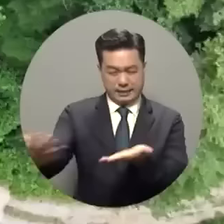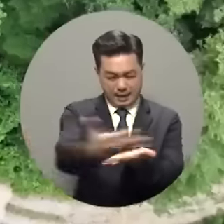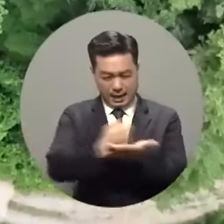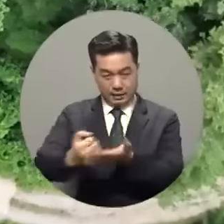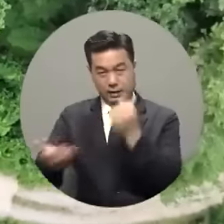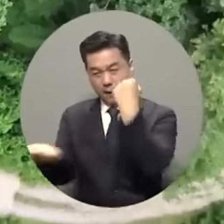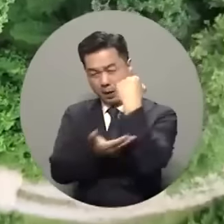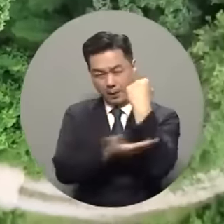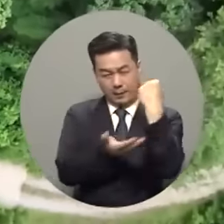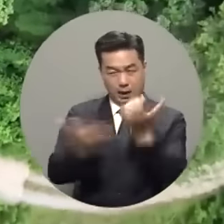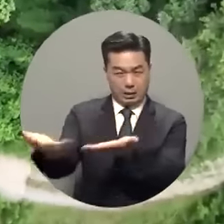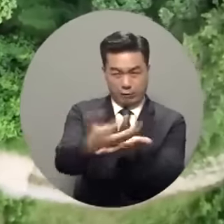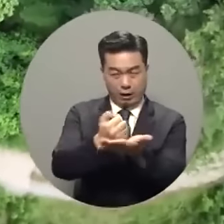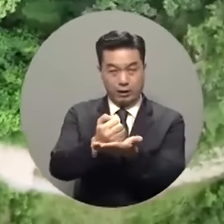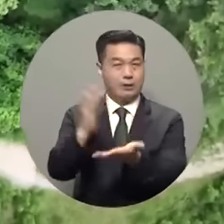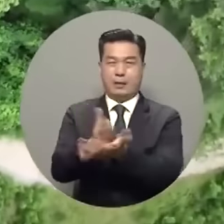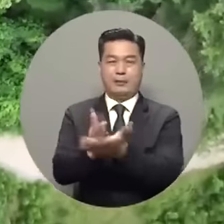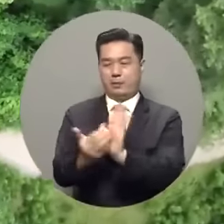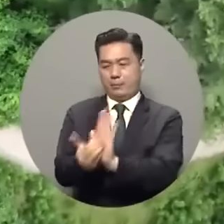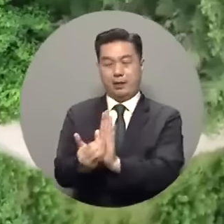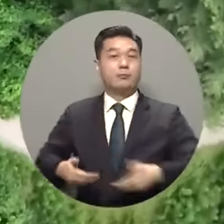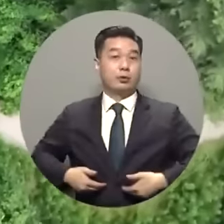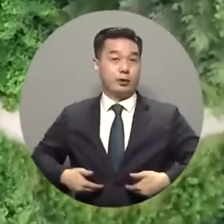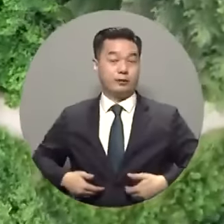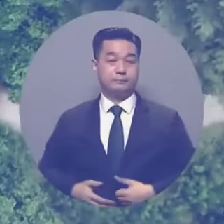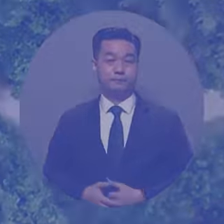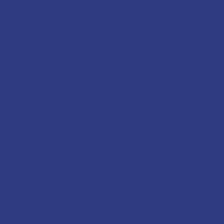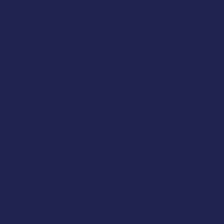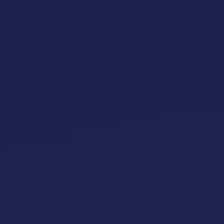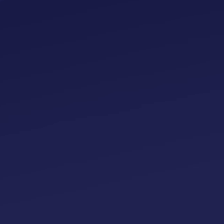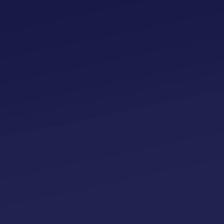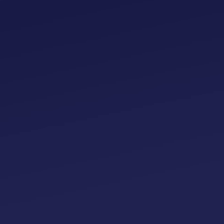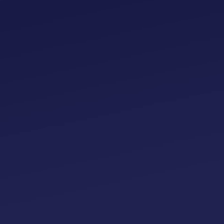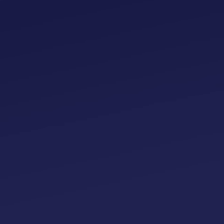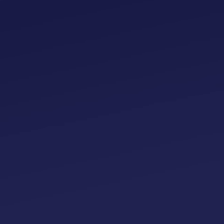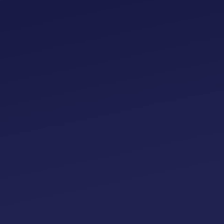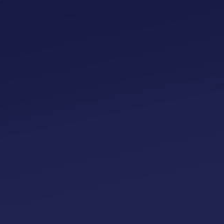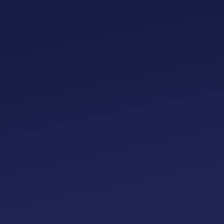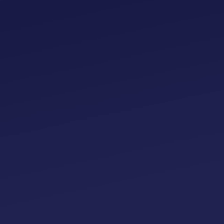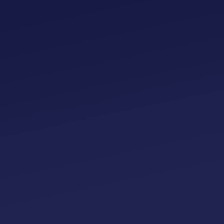등 살림 관리의 전환이 시급합니다 MBC 뉴스 김민욱 있니다 I